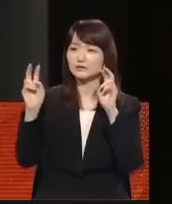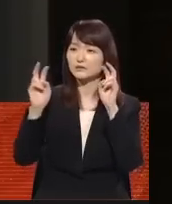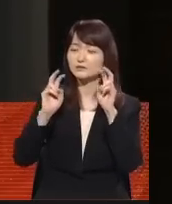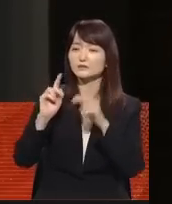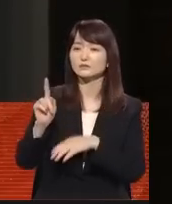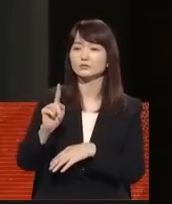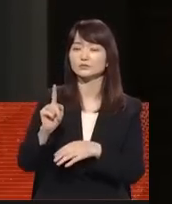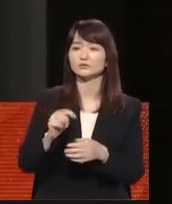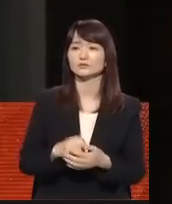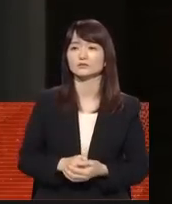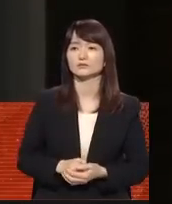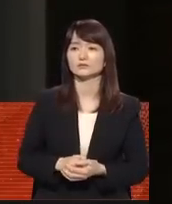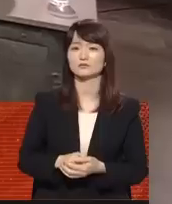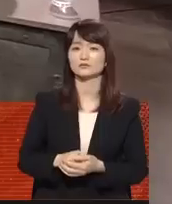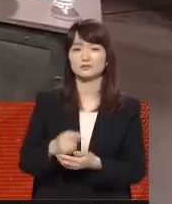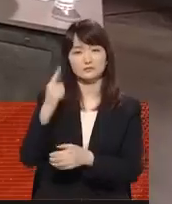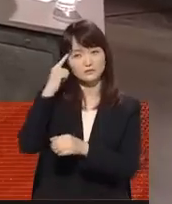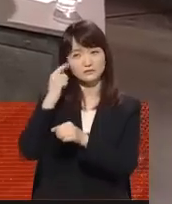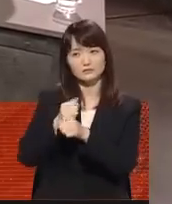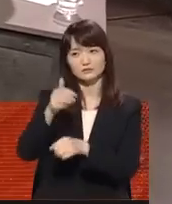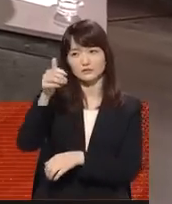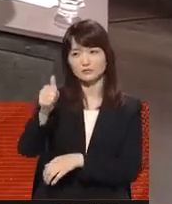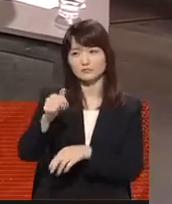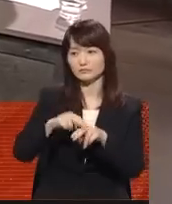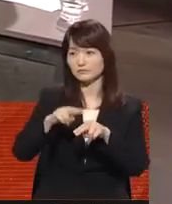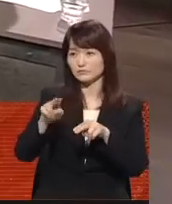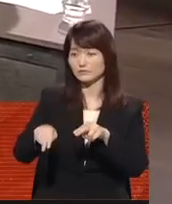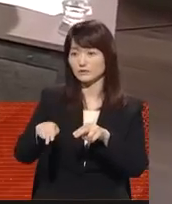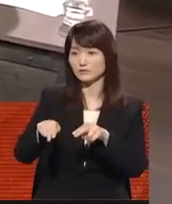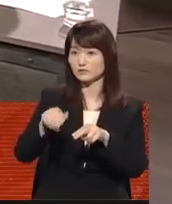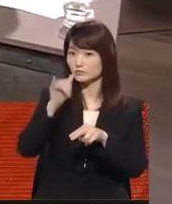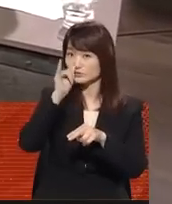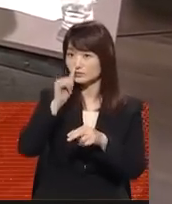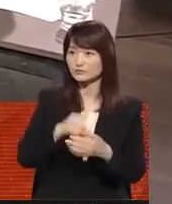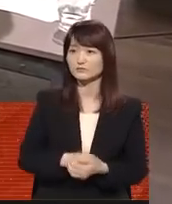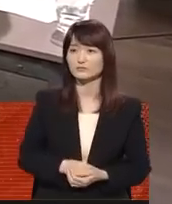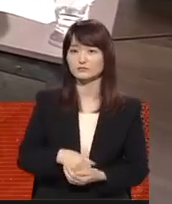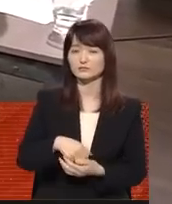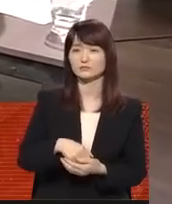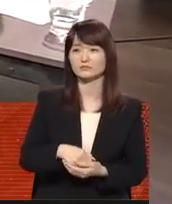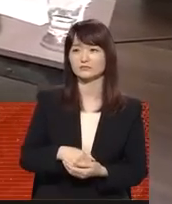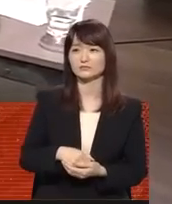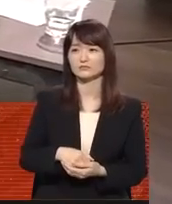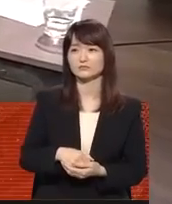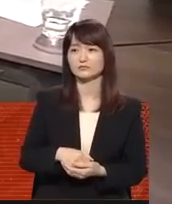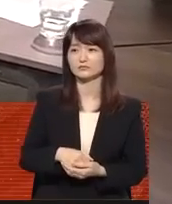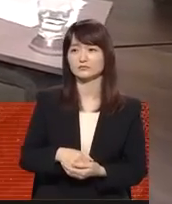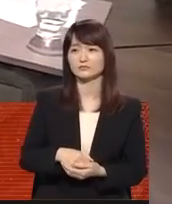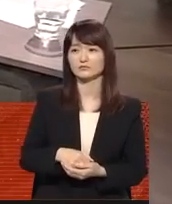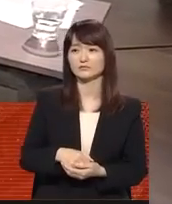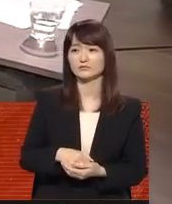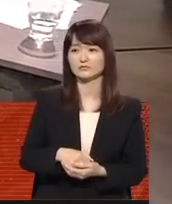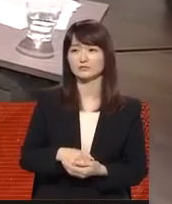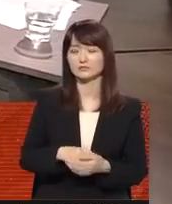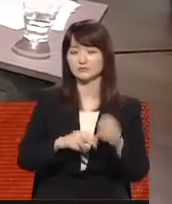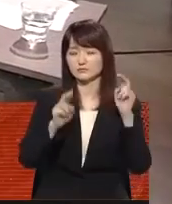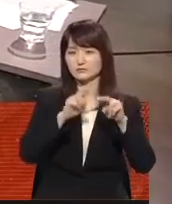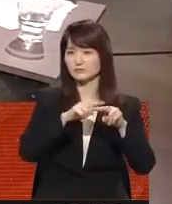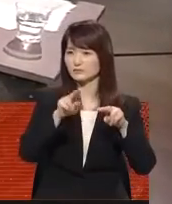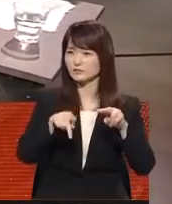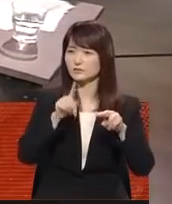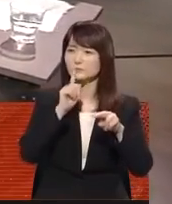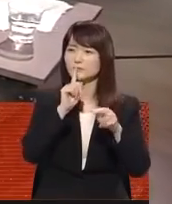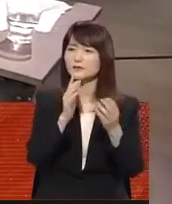소장님도 그냥 사표 내고 이렇게 하실 수 있는 거예요 지금 사표라는 말이 많지 맞지는 않는 것 같은데